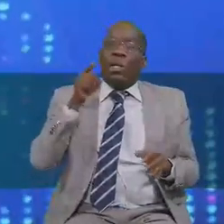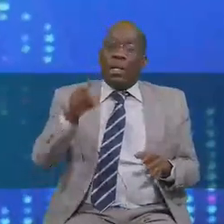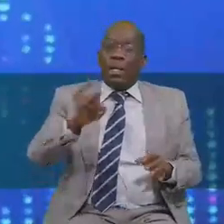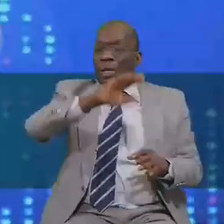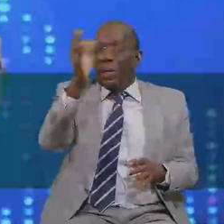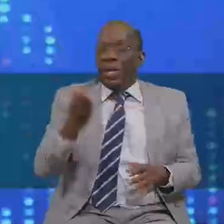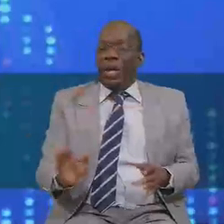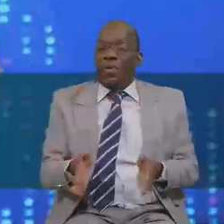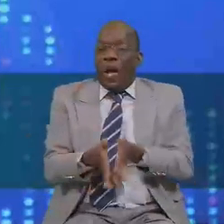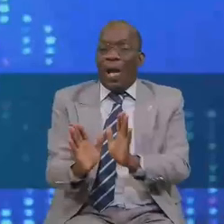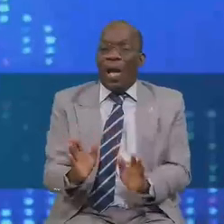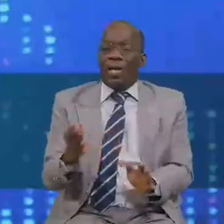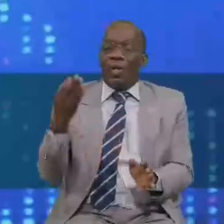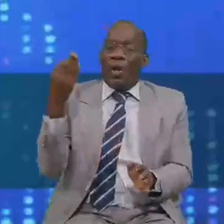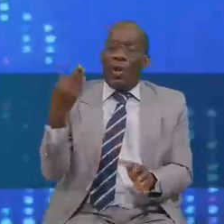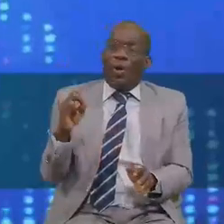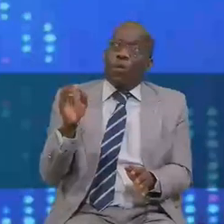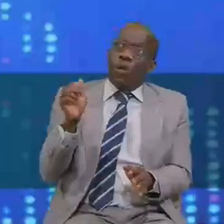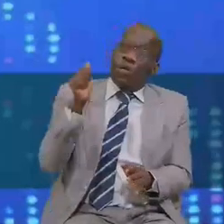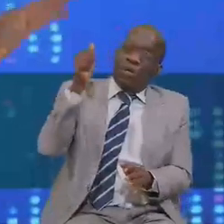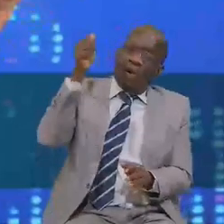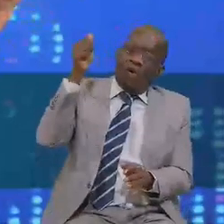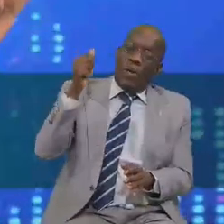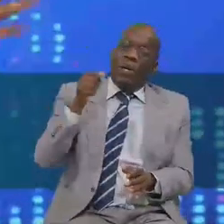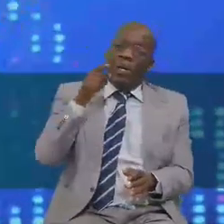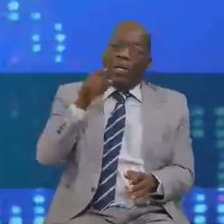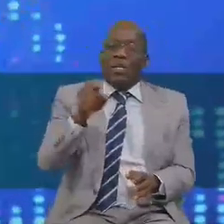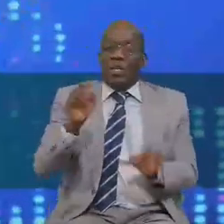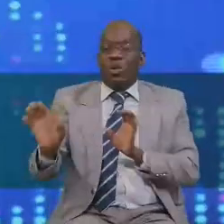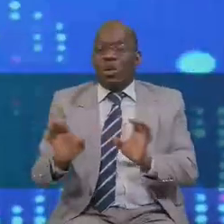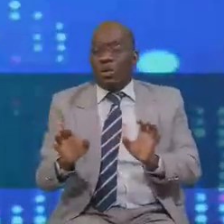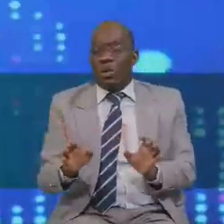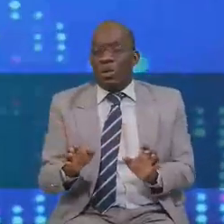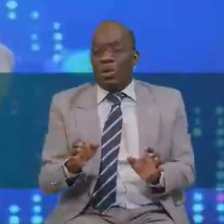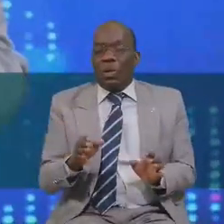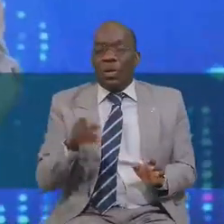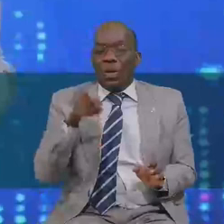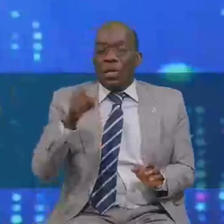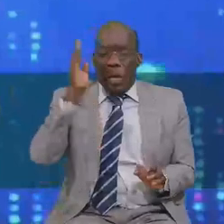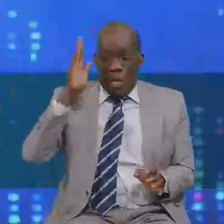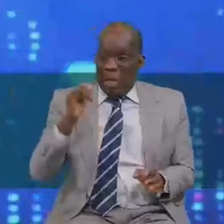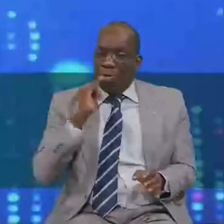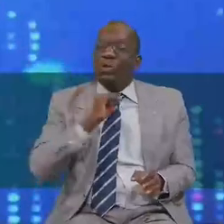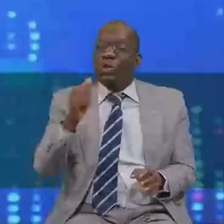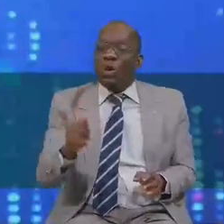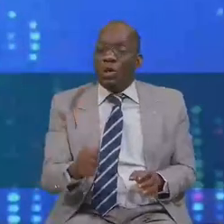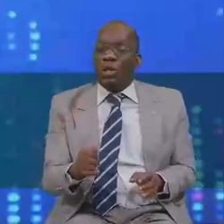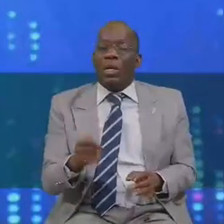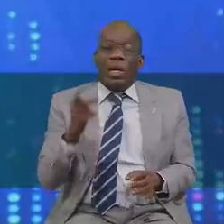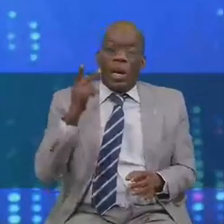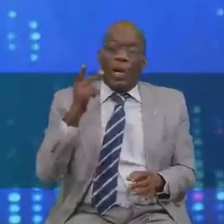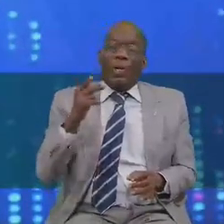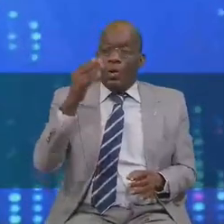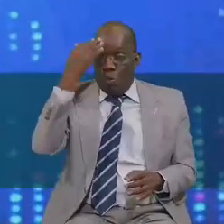cette question. Il fait tout de lui-même, il fait tout ce qu'il veut. Il n'est pas considéré par le